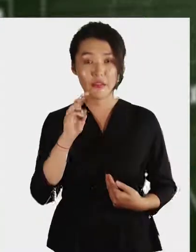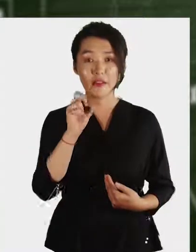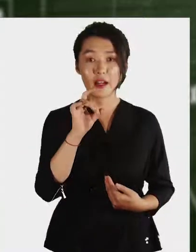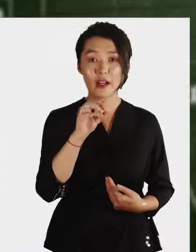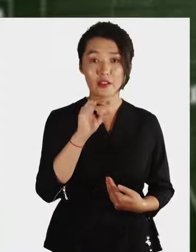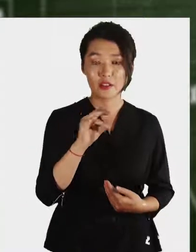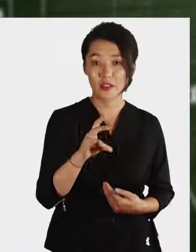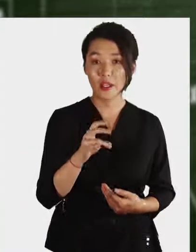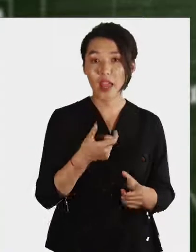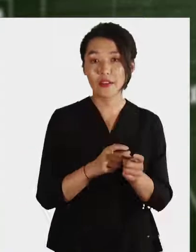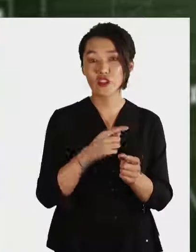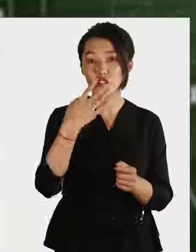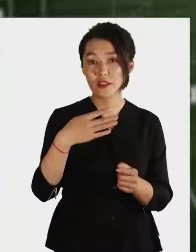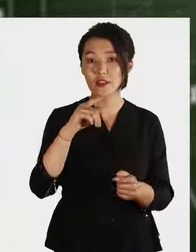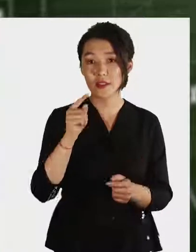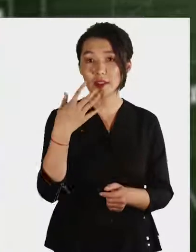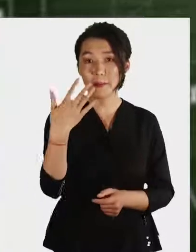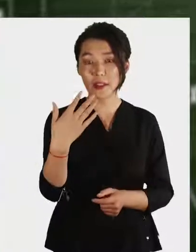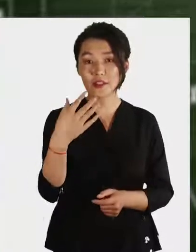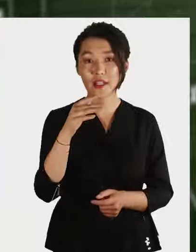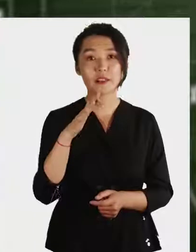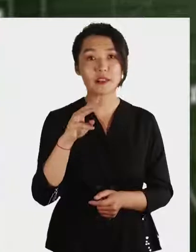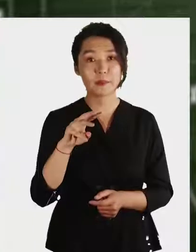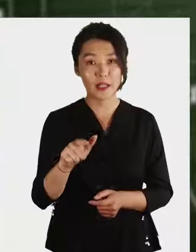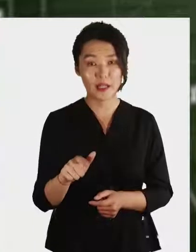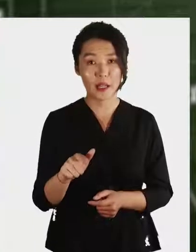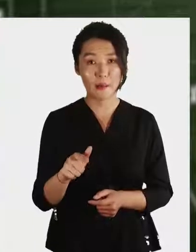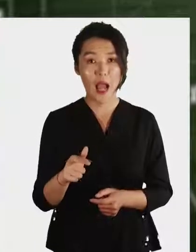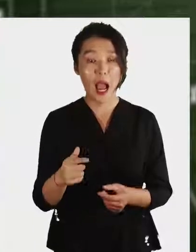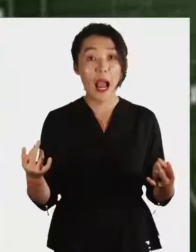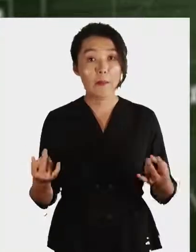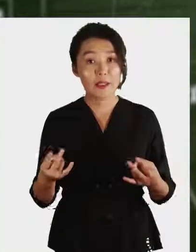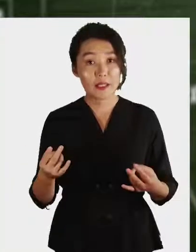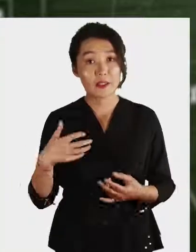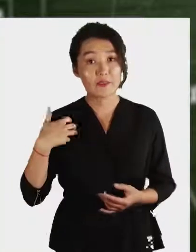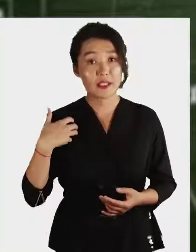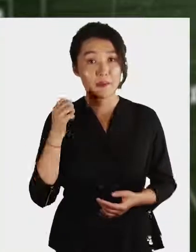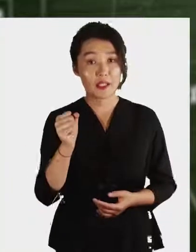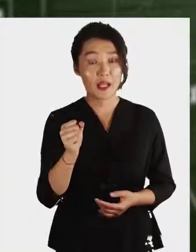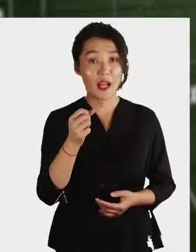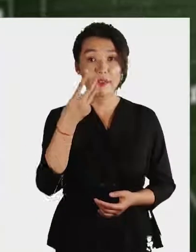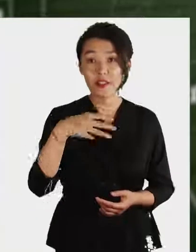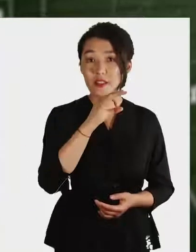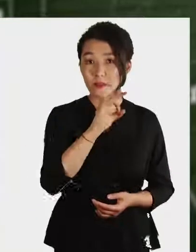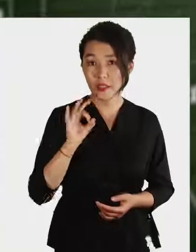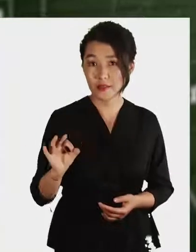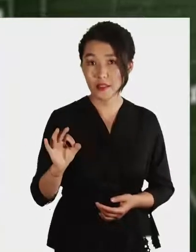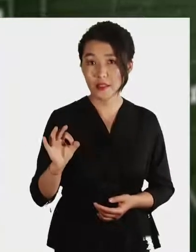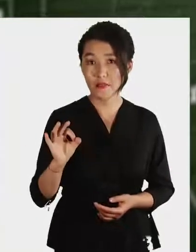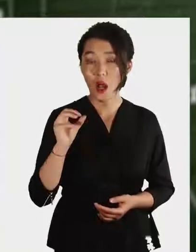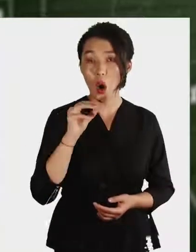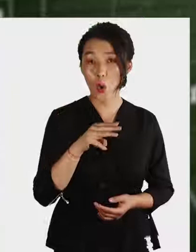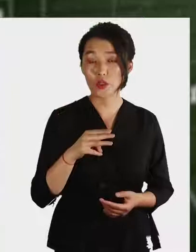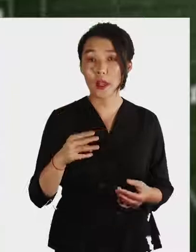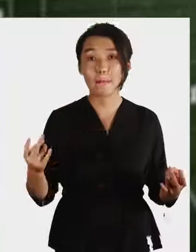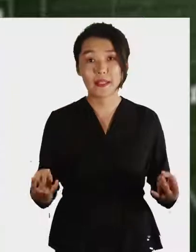Суточная потребность организма в каротине составляет 4,5 мг, а потребность в витамине А